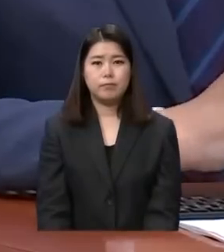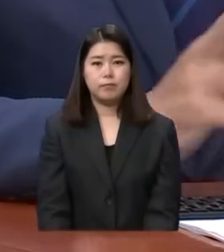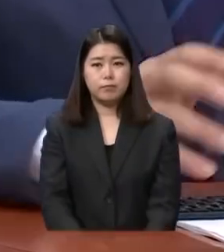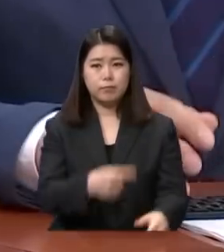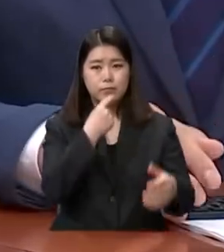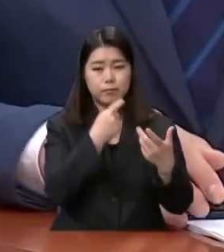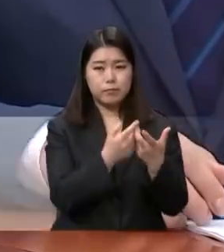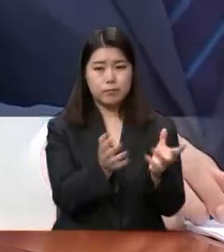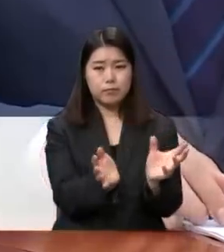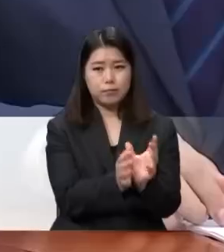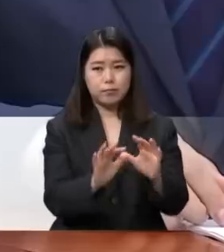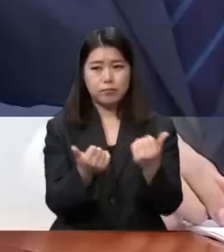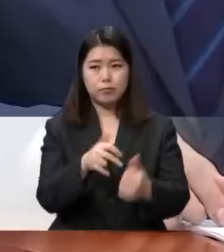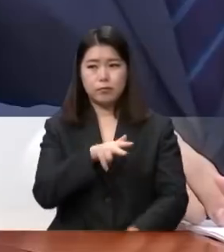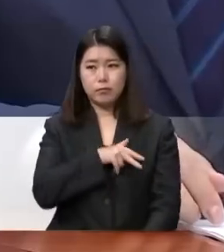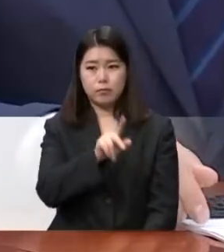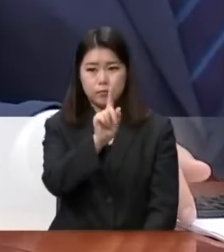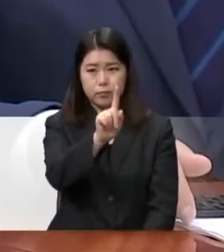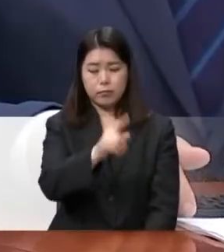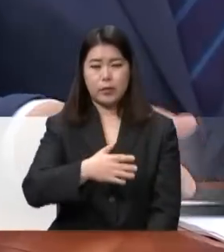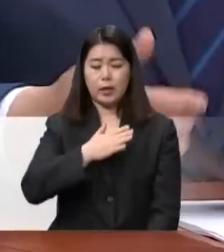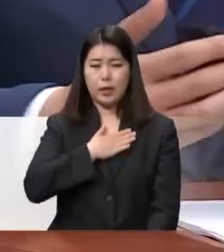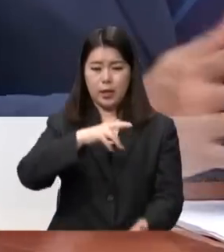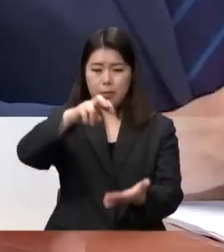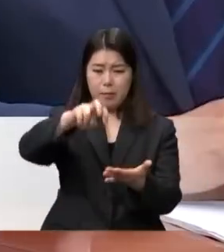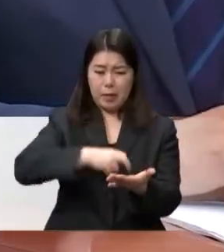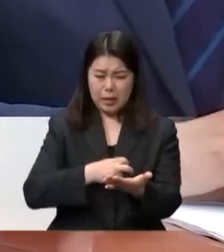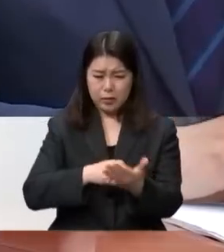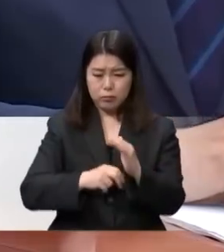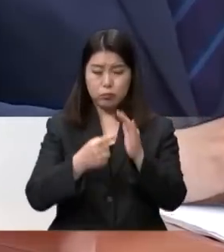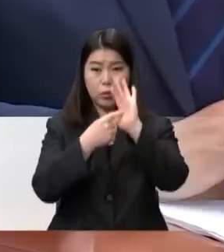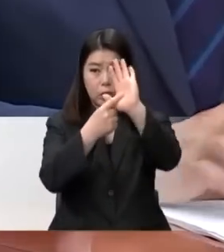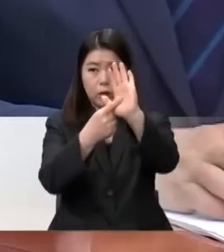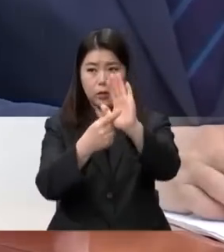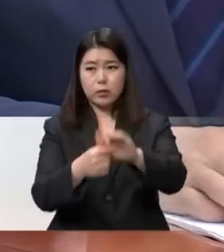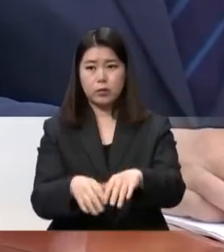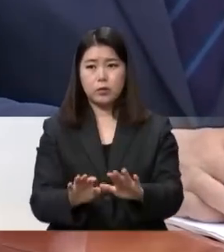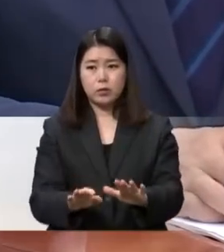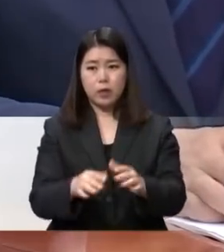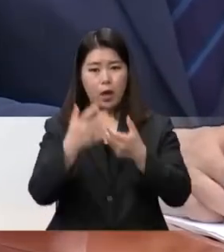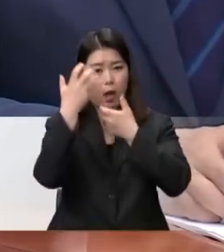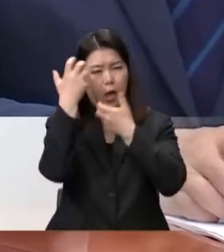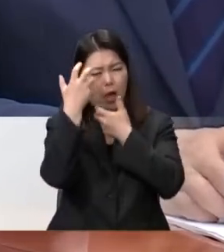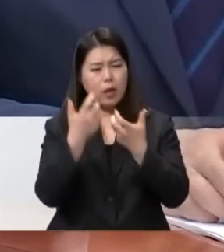태국 민주당 국회의원 한 분은 공개적으로 자신이 받은 문제를 소개하면서 개딸당원